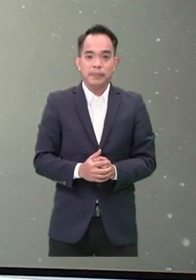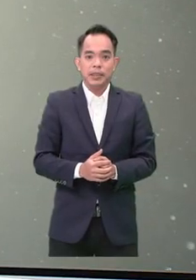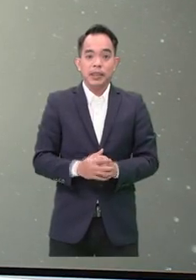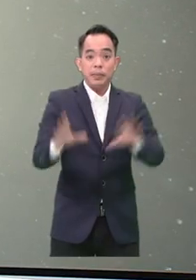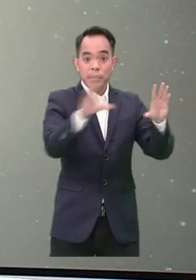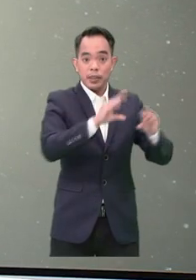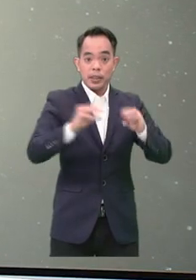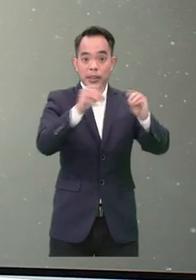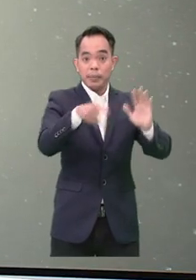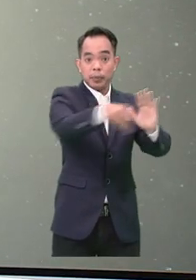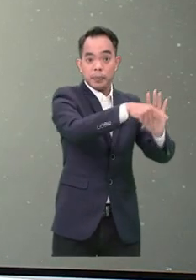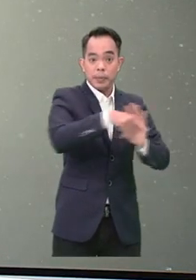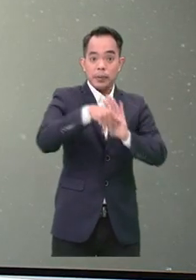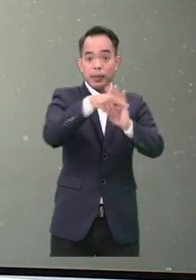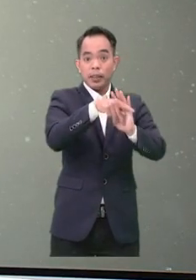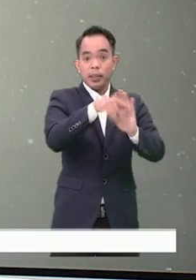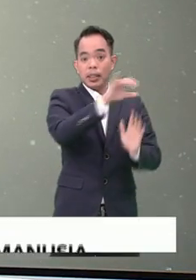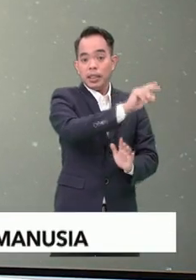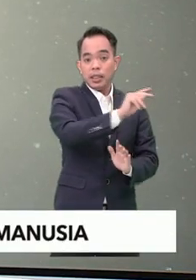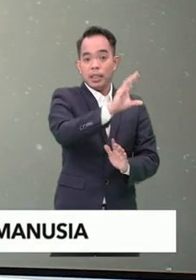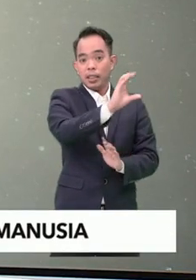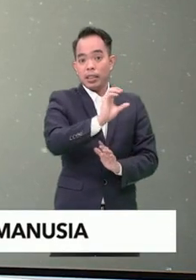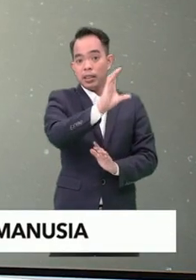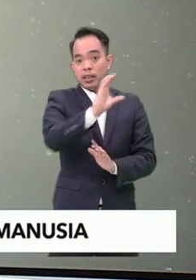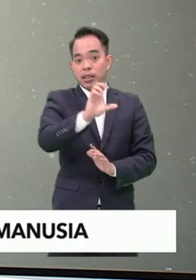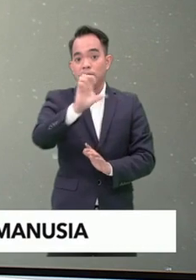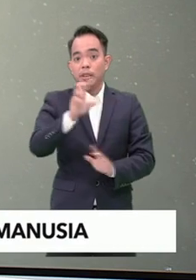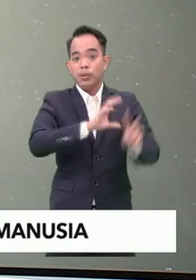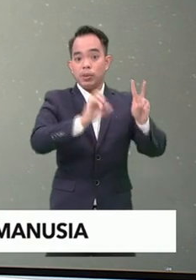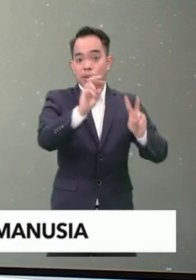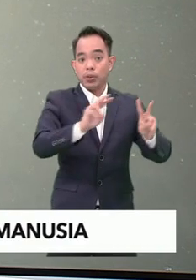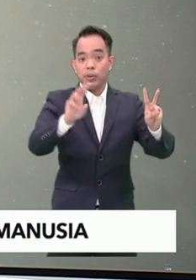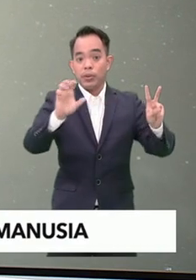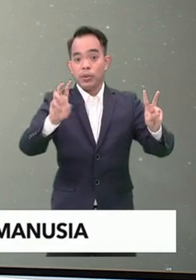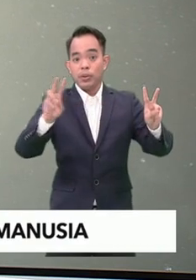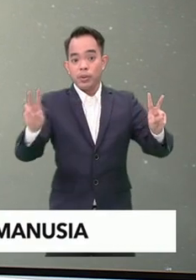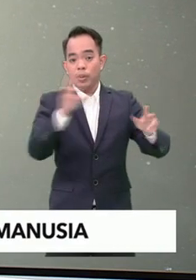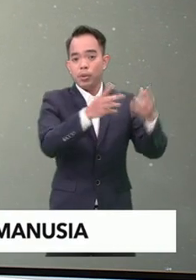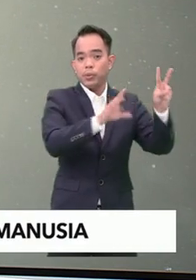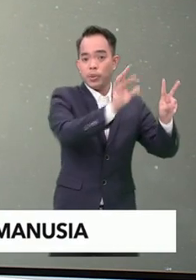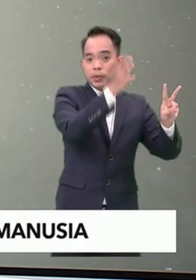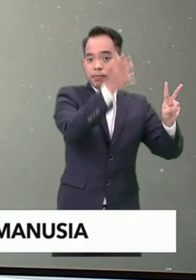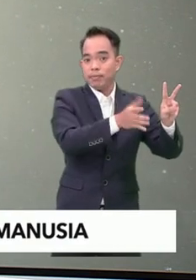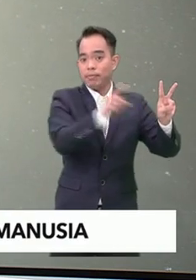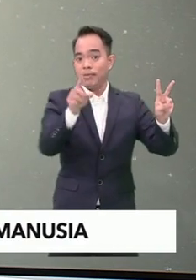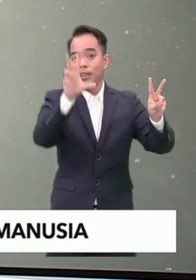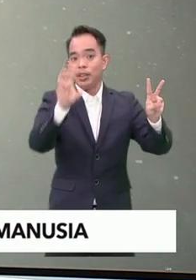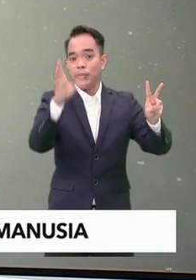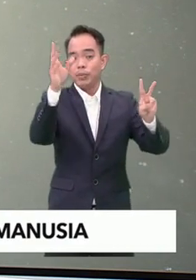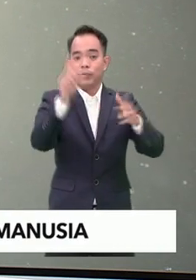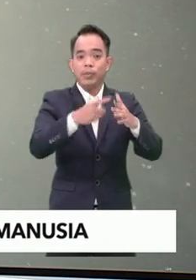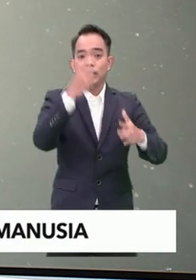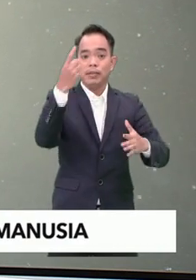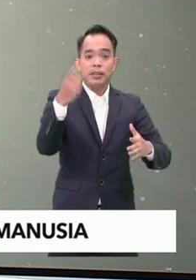persidangan dan pameran modal Insan kebangsaan 2022 yang akan berlangsung pada 29 dan 30 November ini dipusat